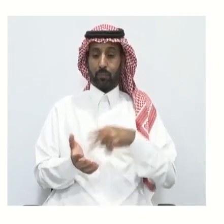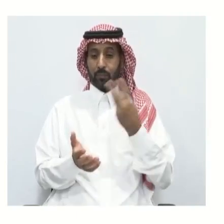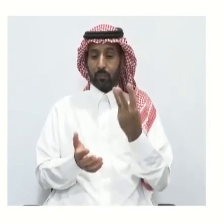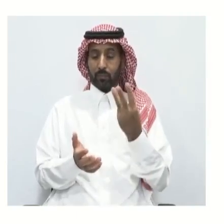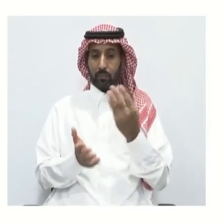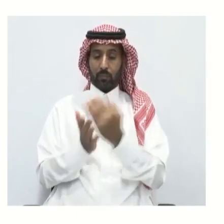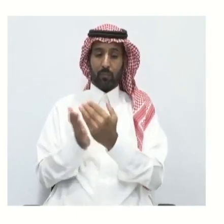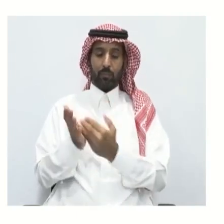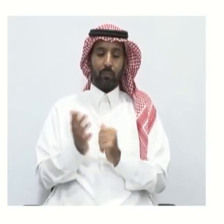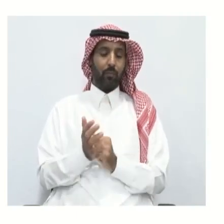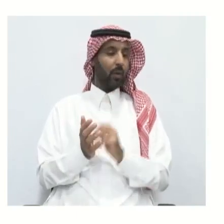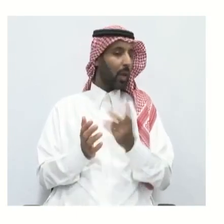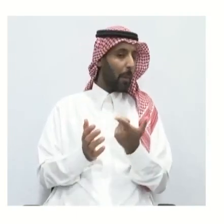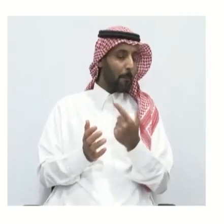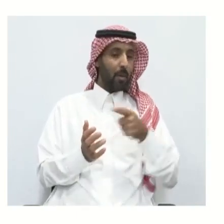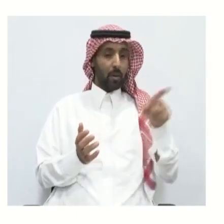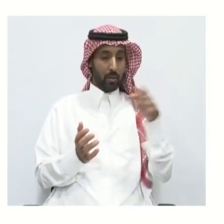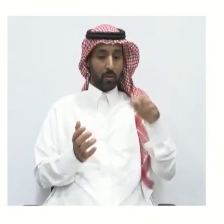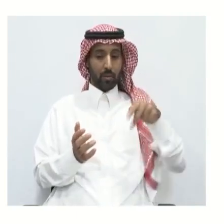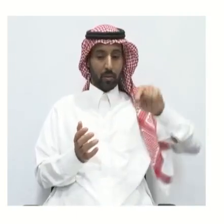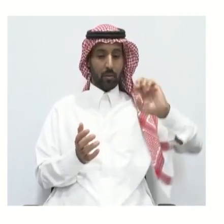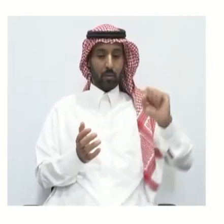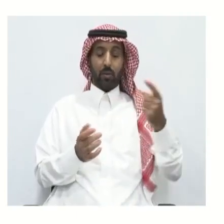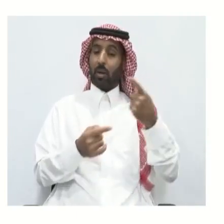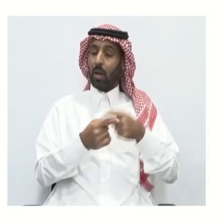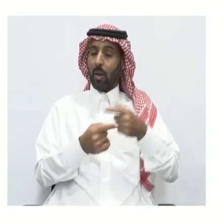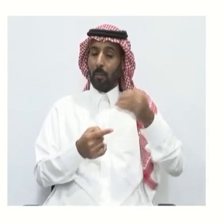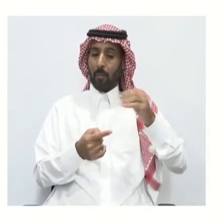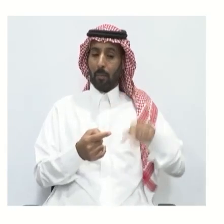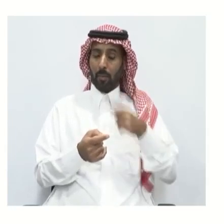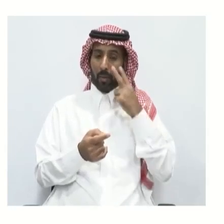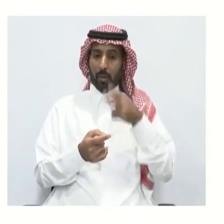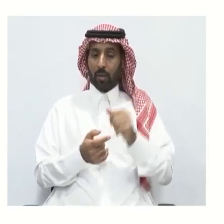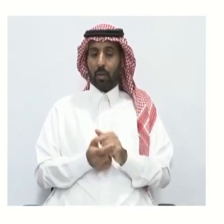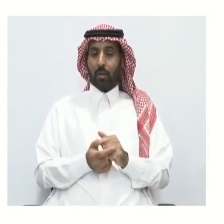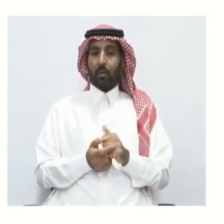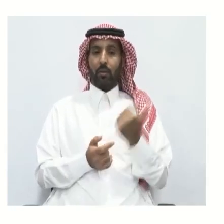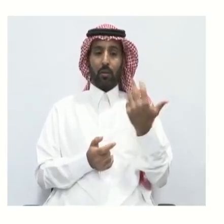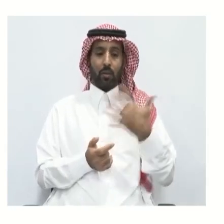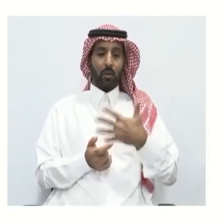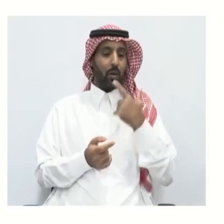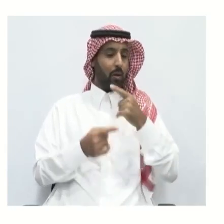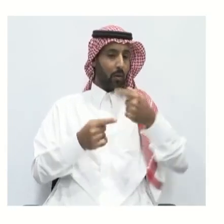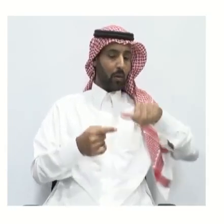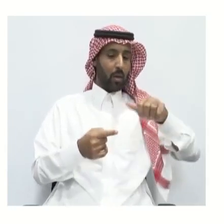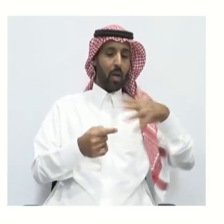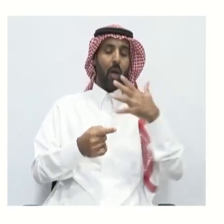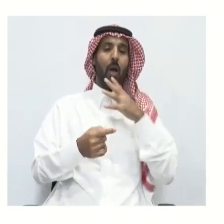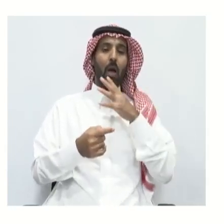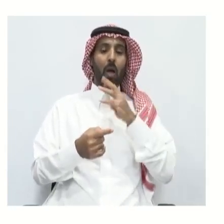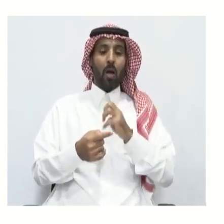الخطوه التي تليها احسب كتله يوديد الزنك بالجرامات طبعا من الجدول الدوري سنستخرج كتله الزنك